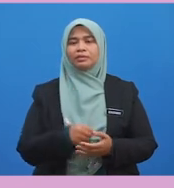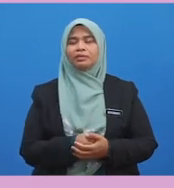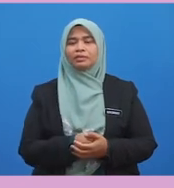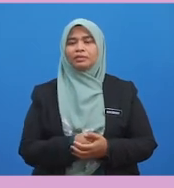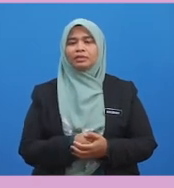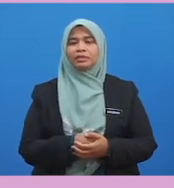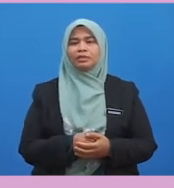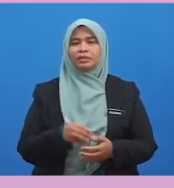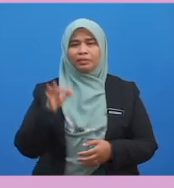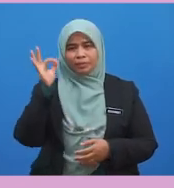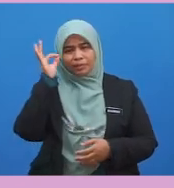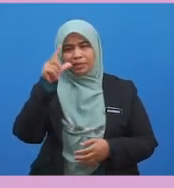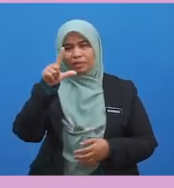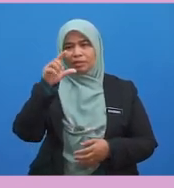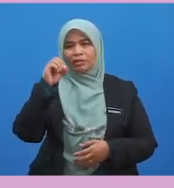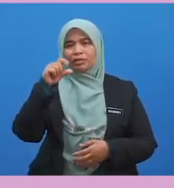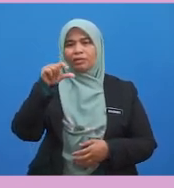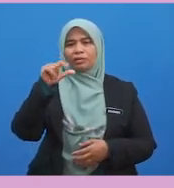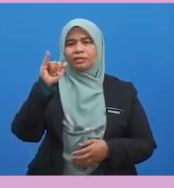pemikiran logical.